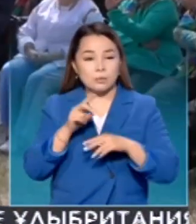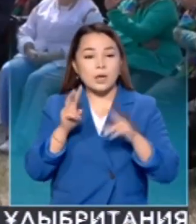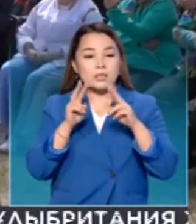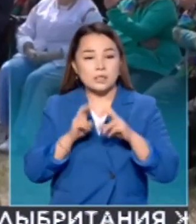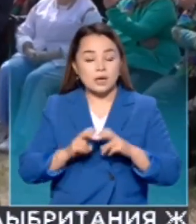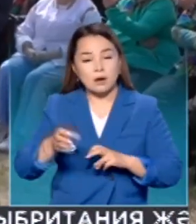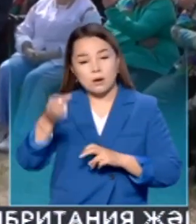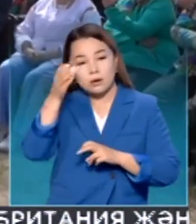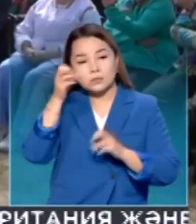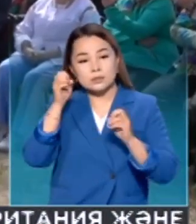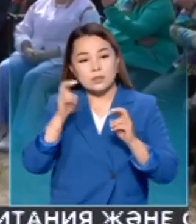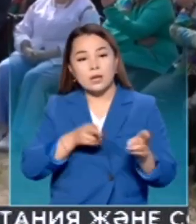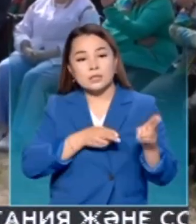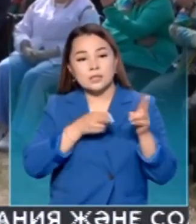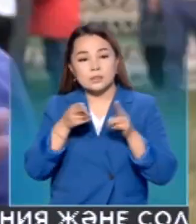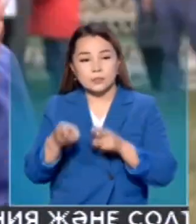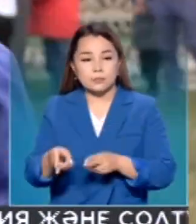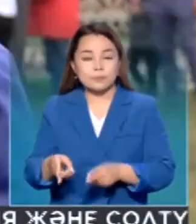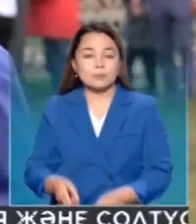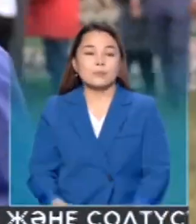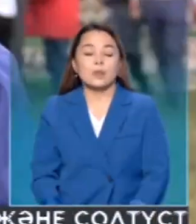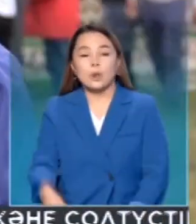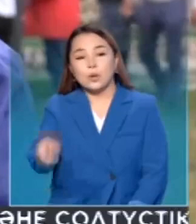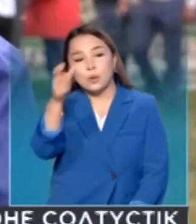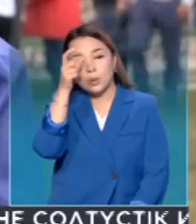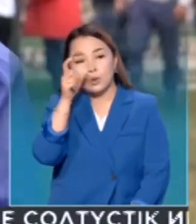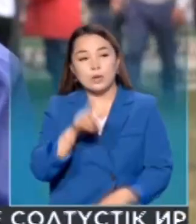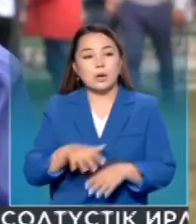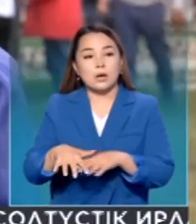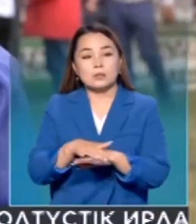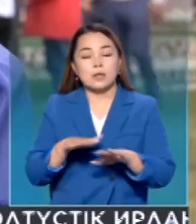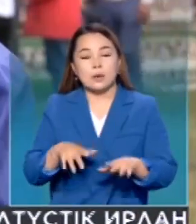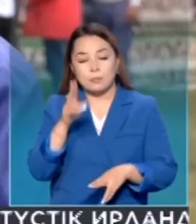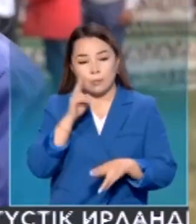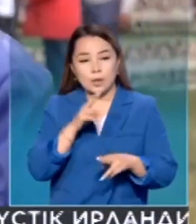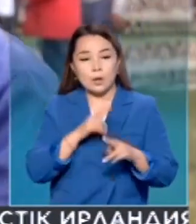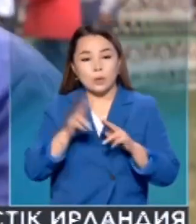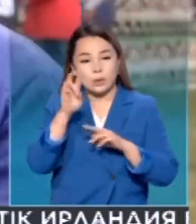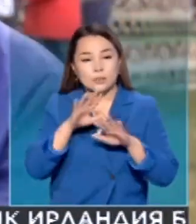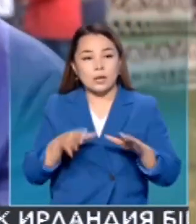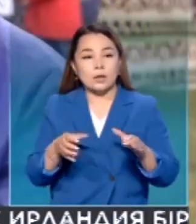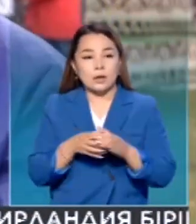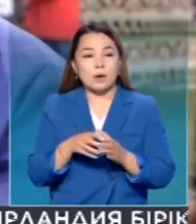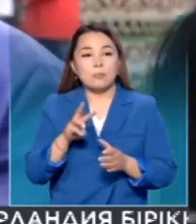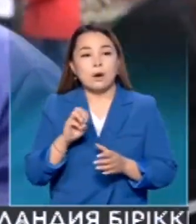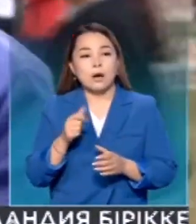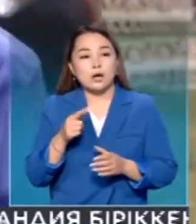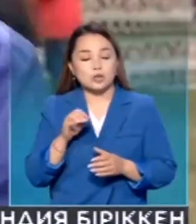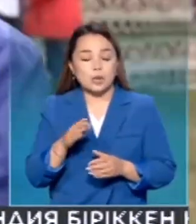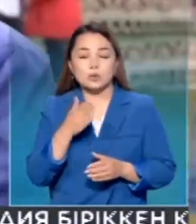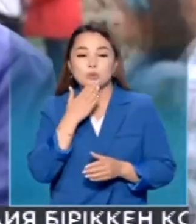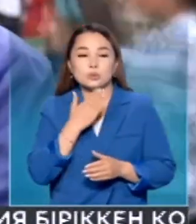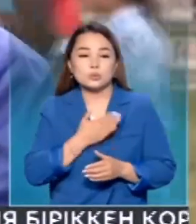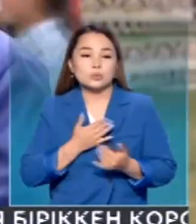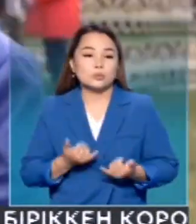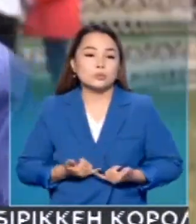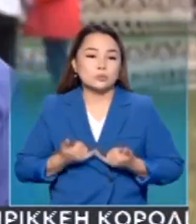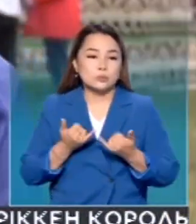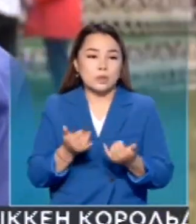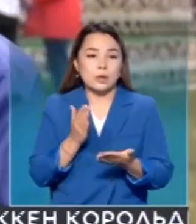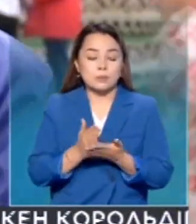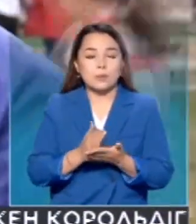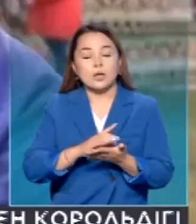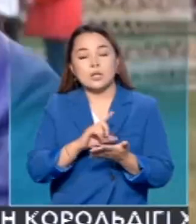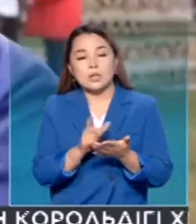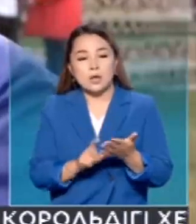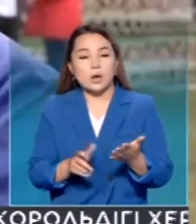жүрген ғалымдар арнайы келді. Түркияның халқы бауырлас ел Мағжанды қатты құрметтейді.